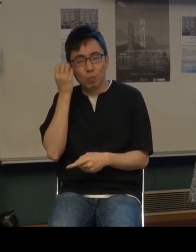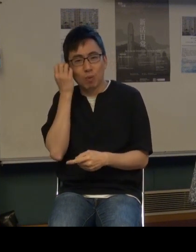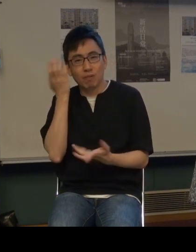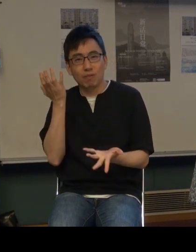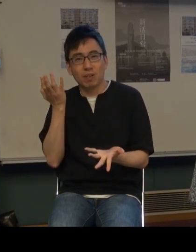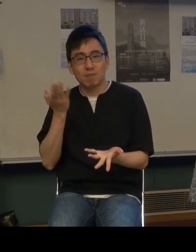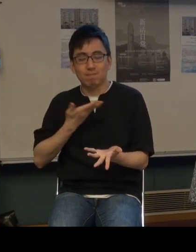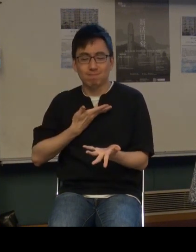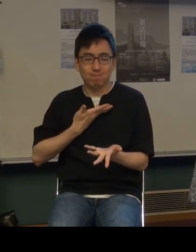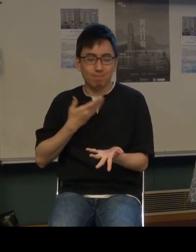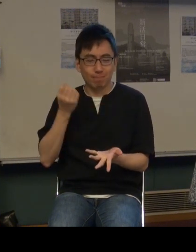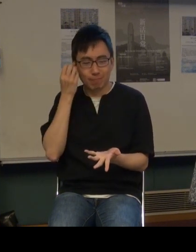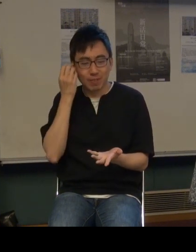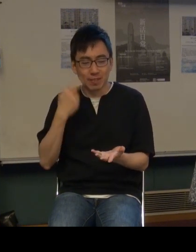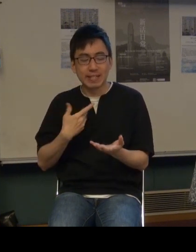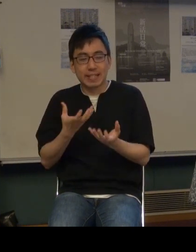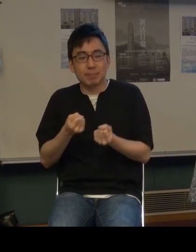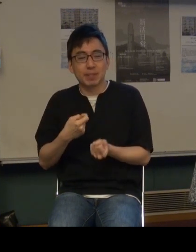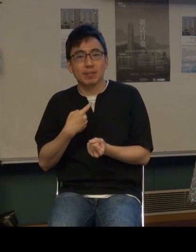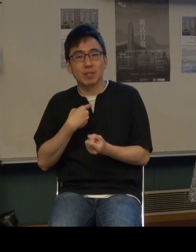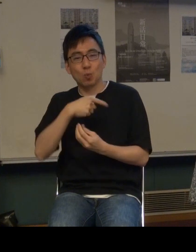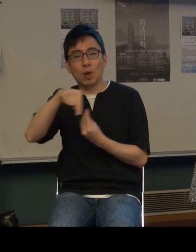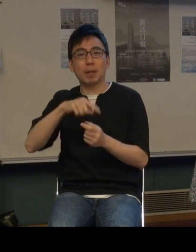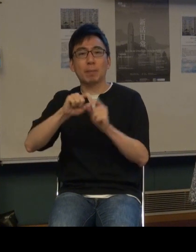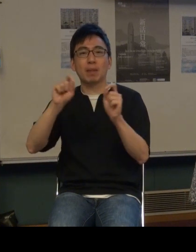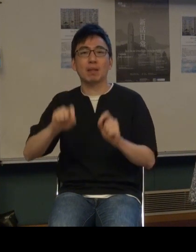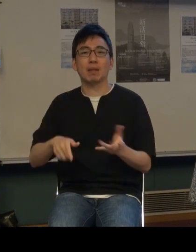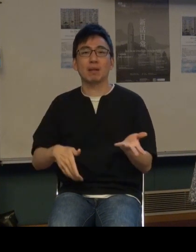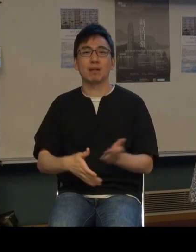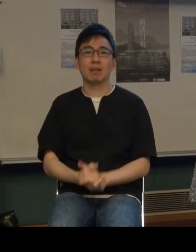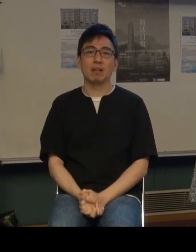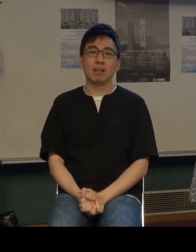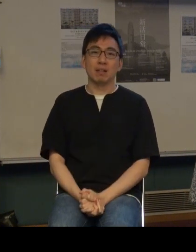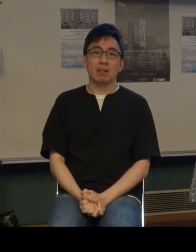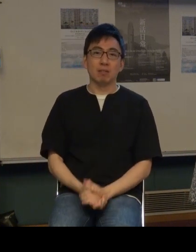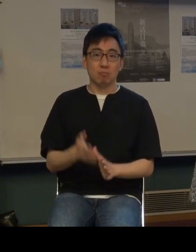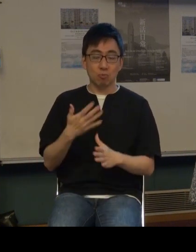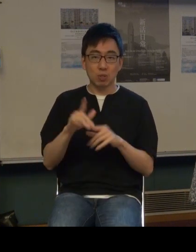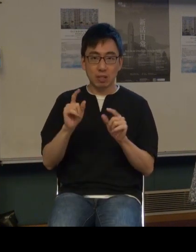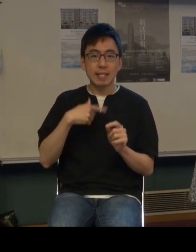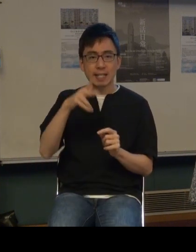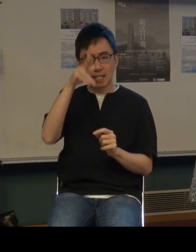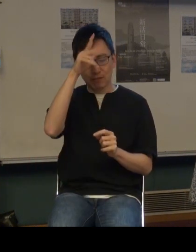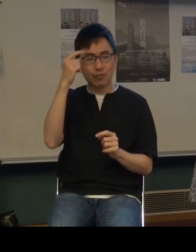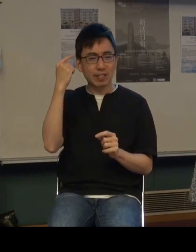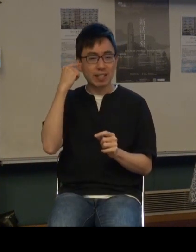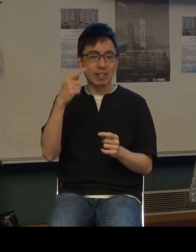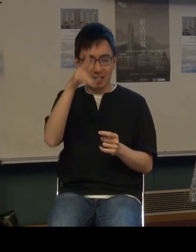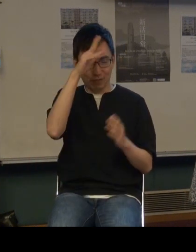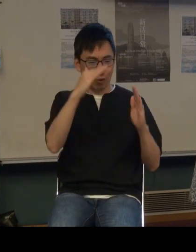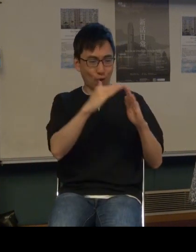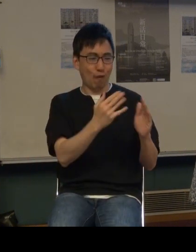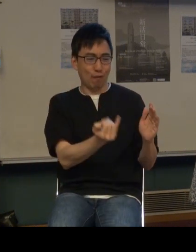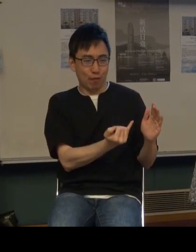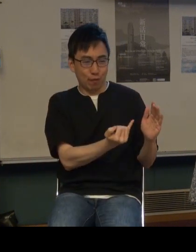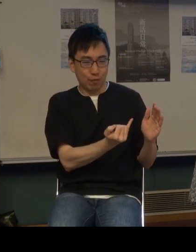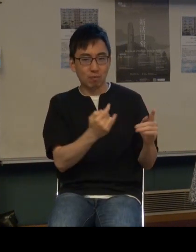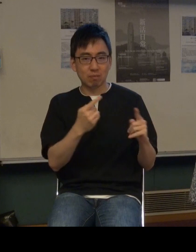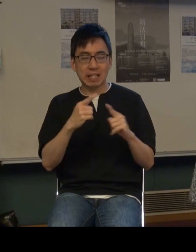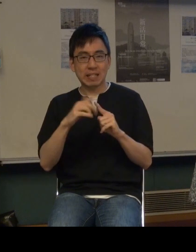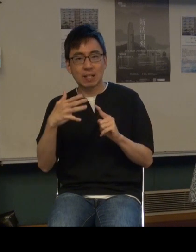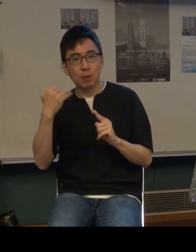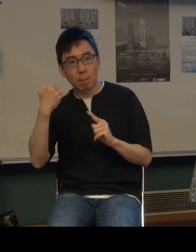那個環境之下呢我們要接受 的一樣東西。所以呢其實政府是知道自己是不夠那個人力